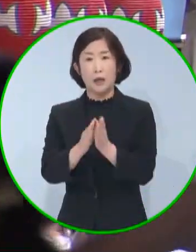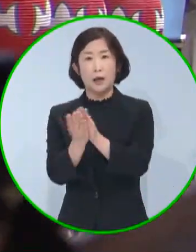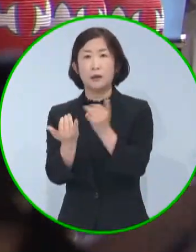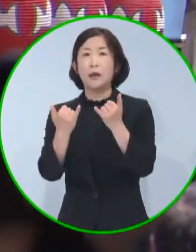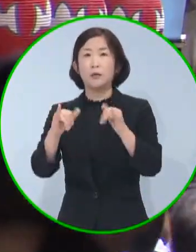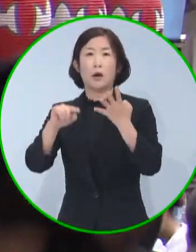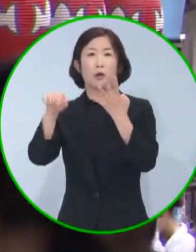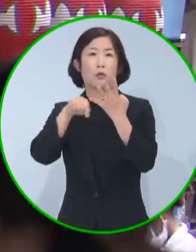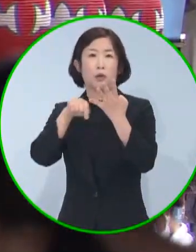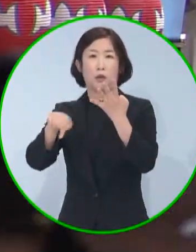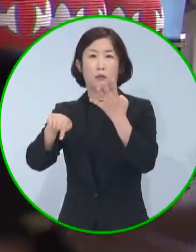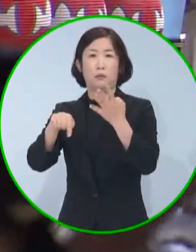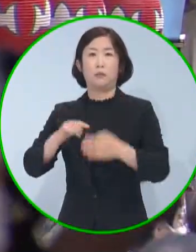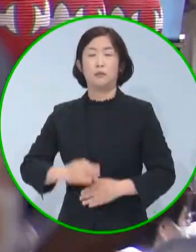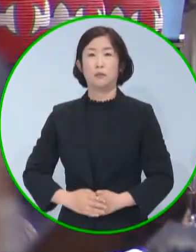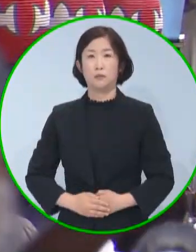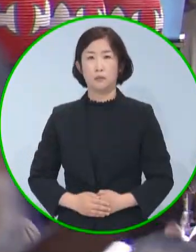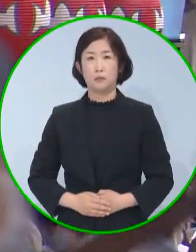の死亡が確認されました